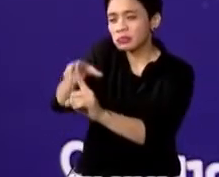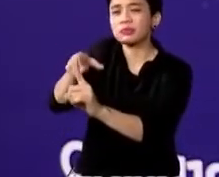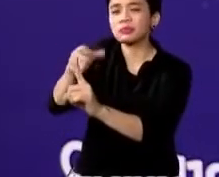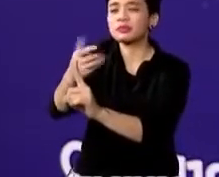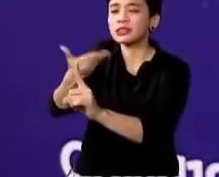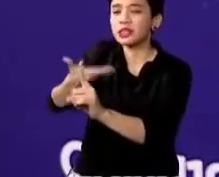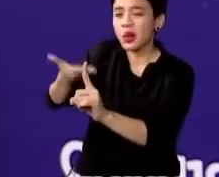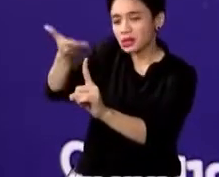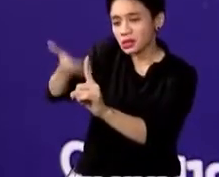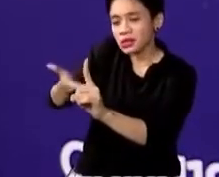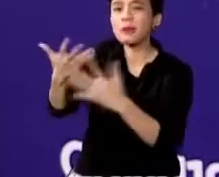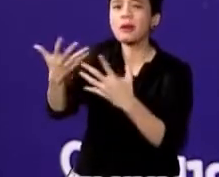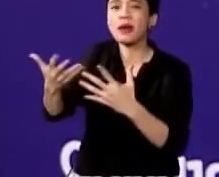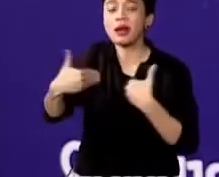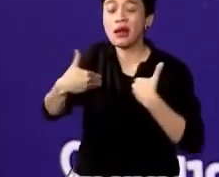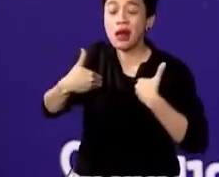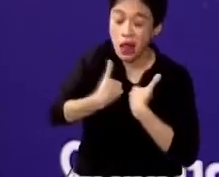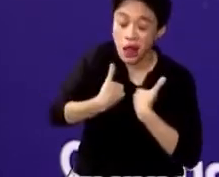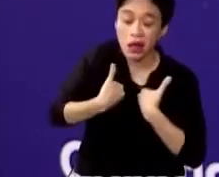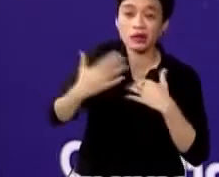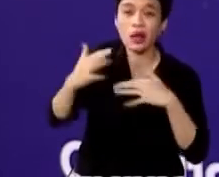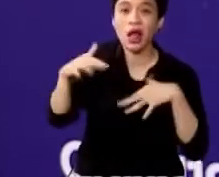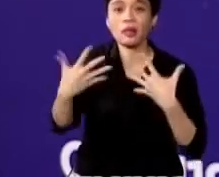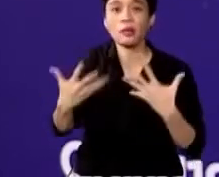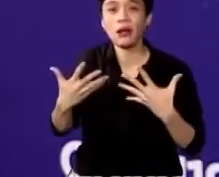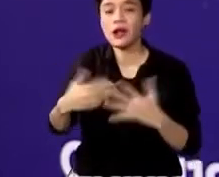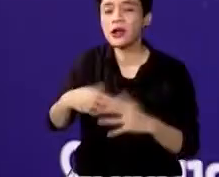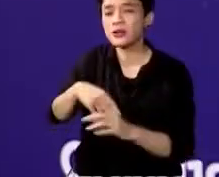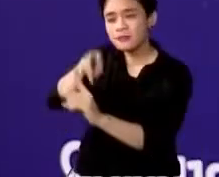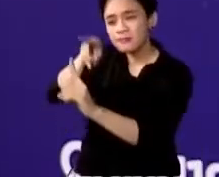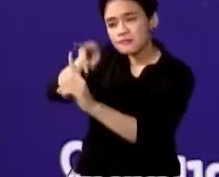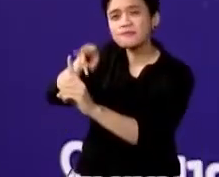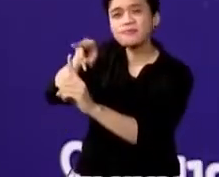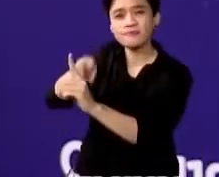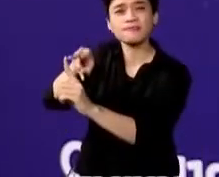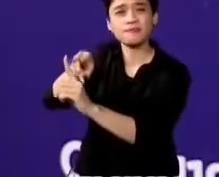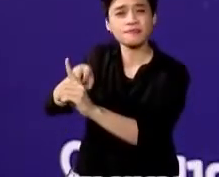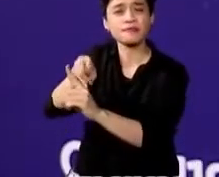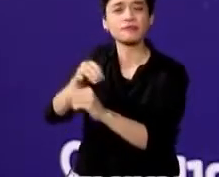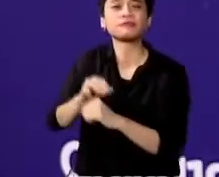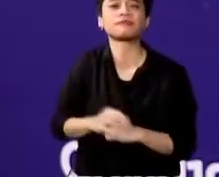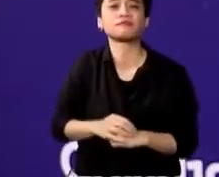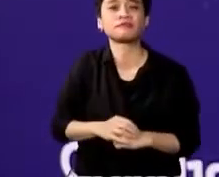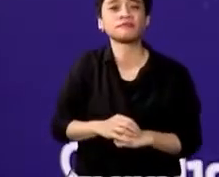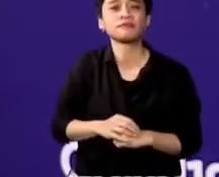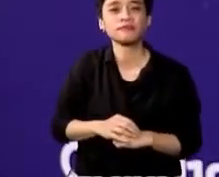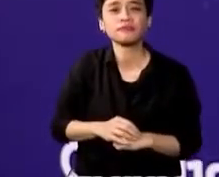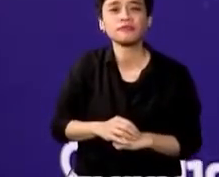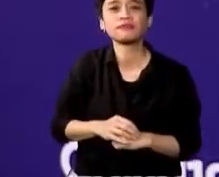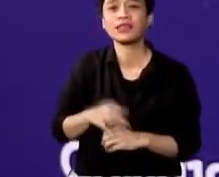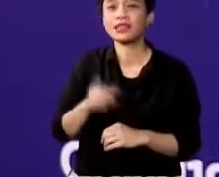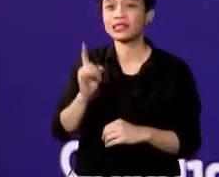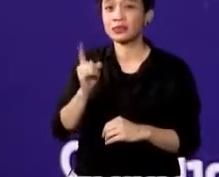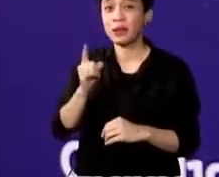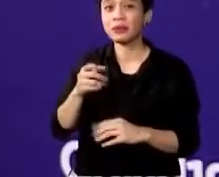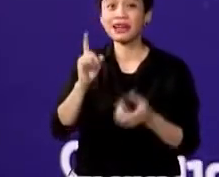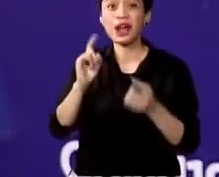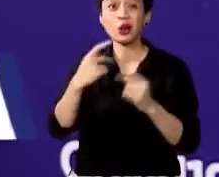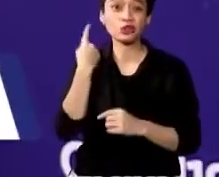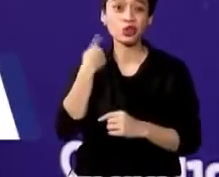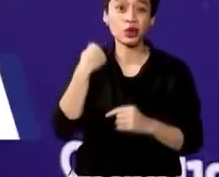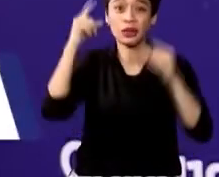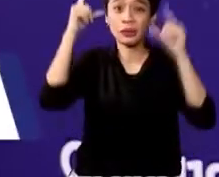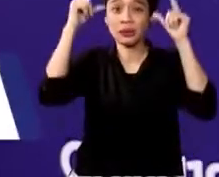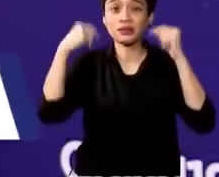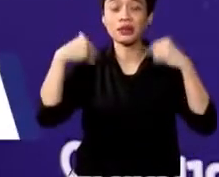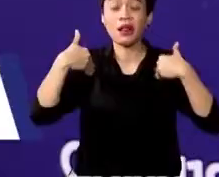tingkat kelelahan atau fetik dan lain sebagainya yang tentunya ini akan membuat ee mempengaruhi eh kinerja